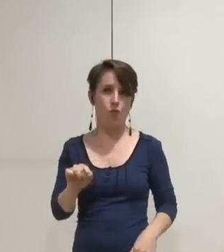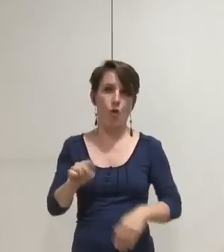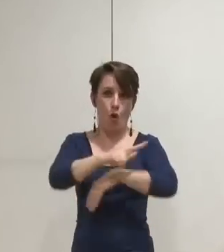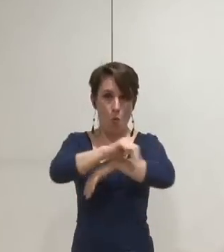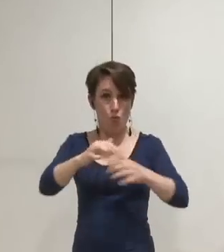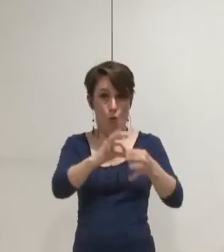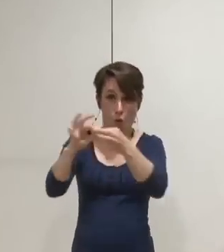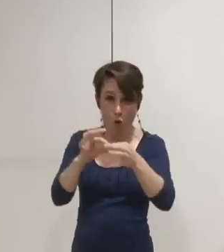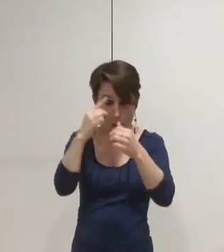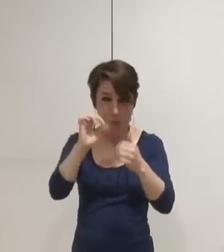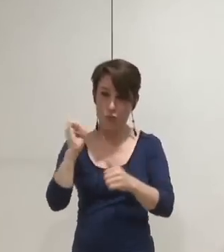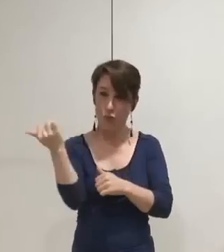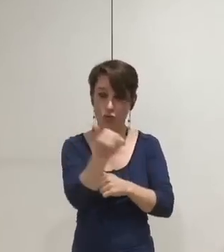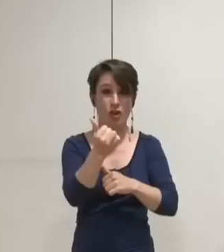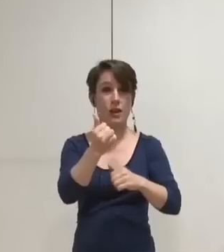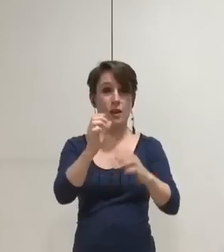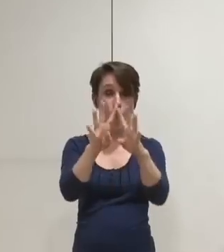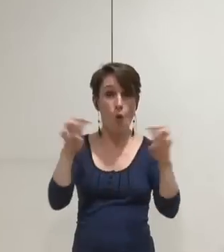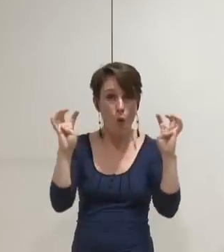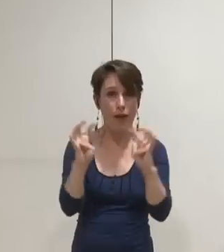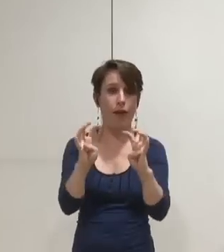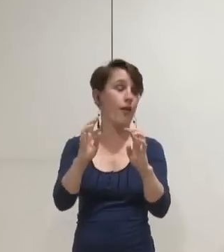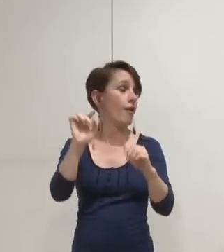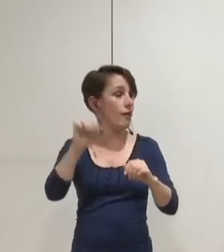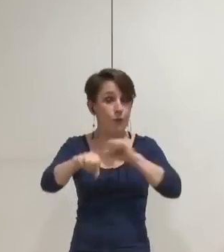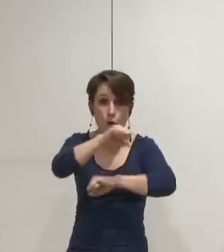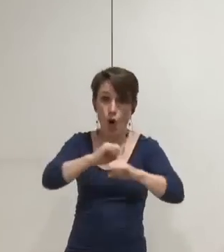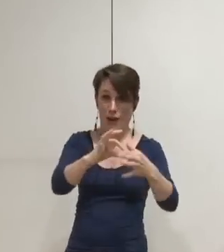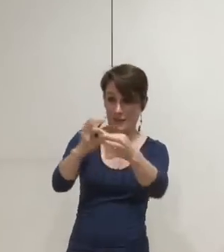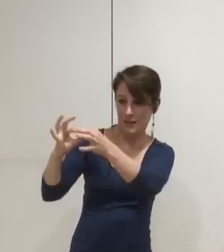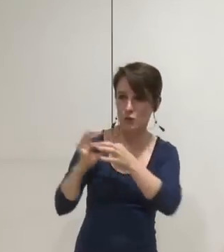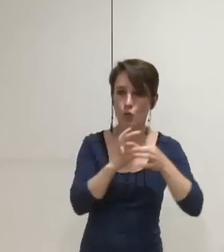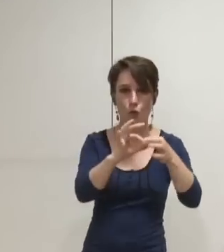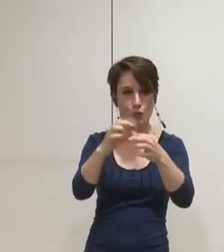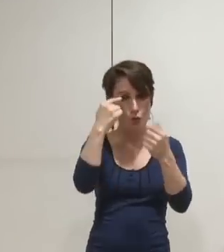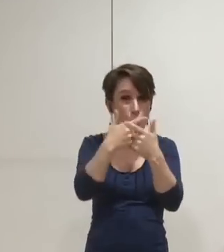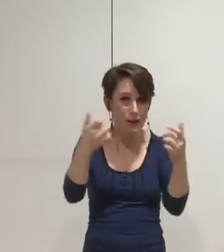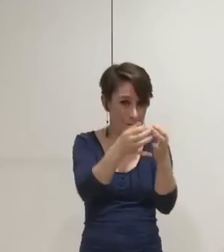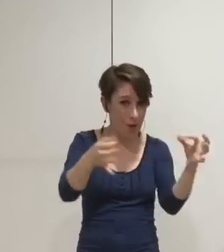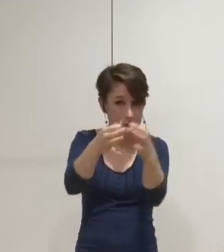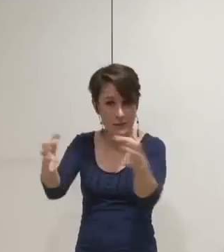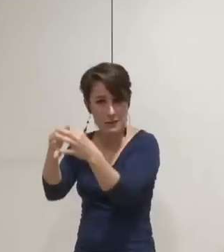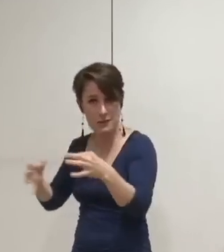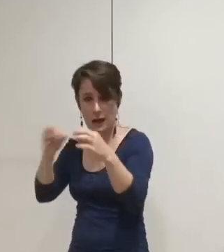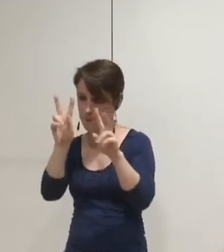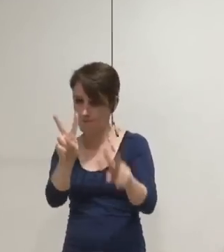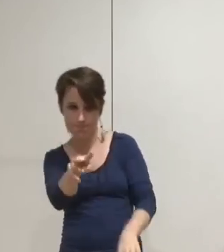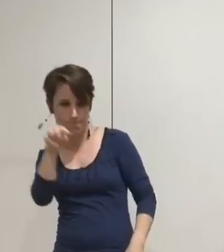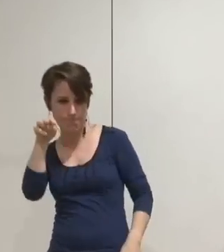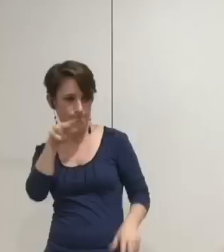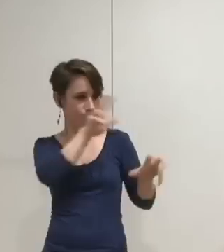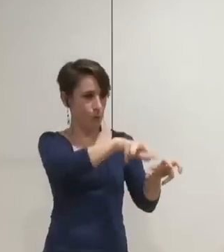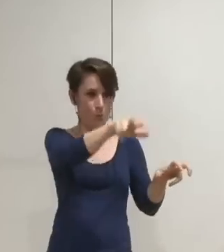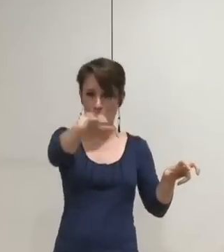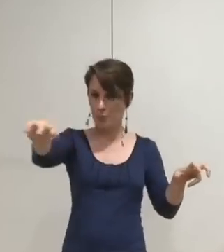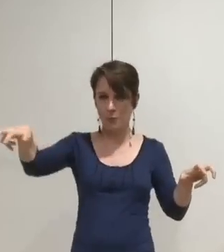une il faut une organisation commune qui permettent d'avoir une visibilité de Grenoble pour expliquer ce